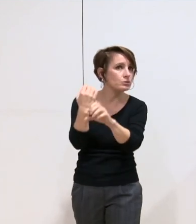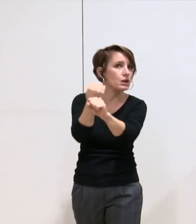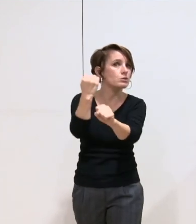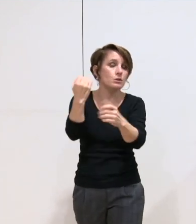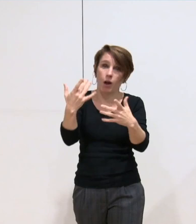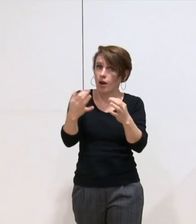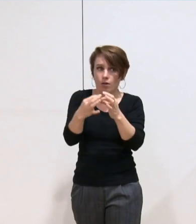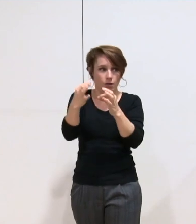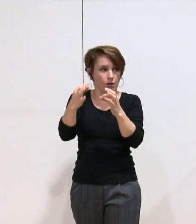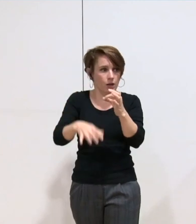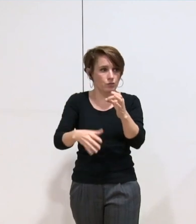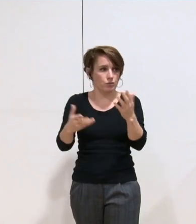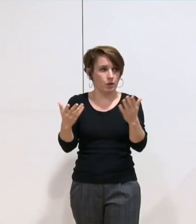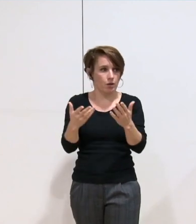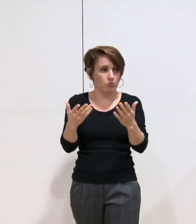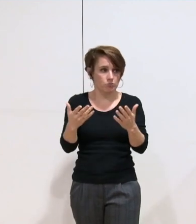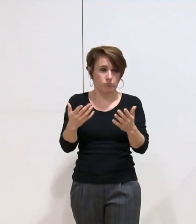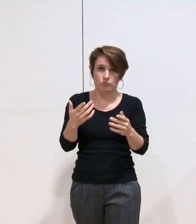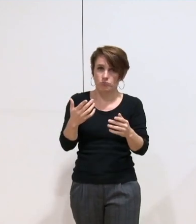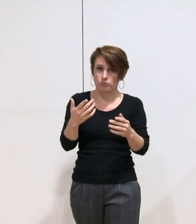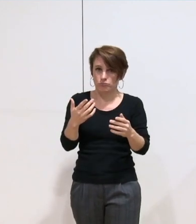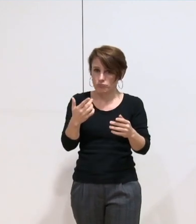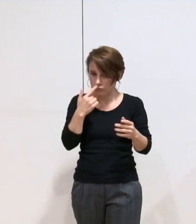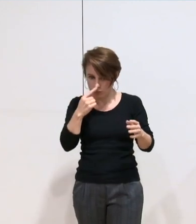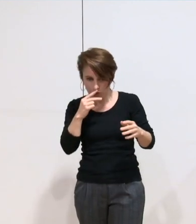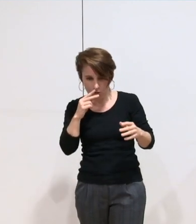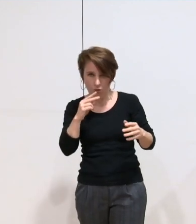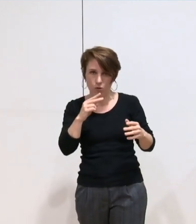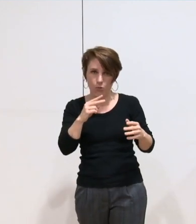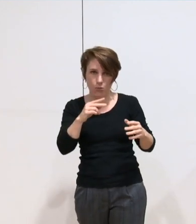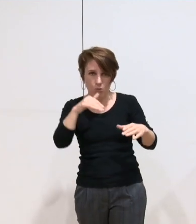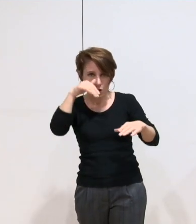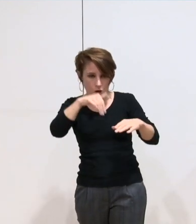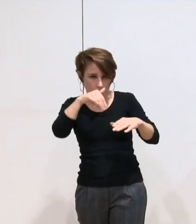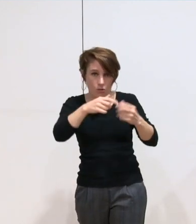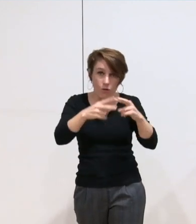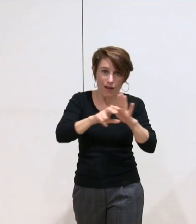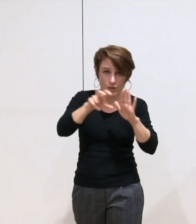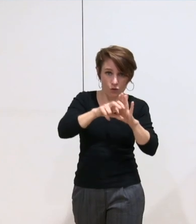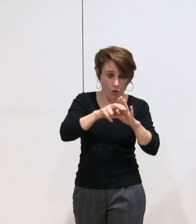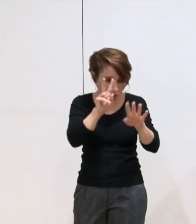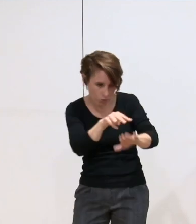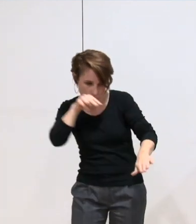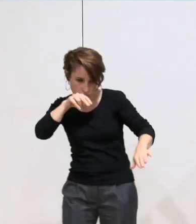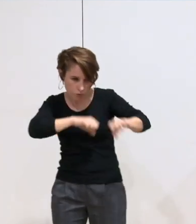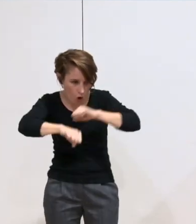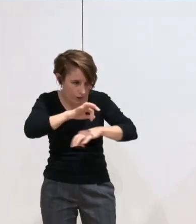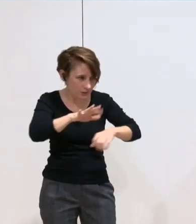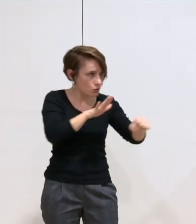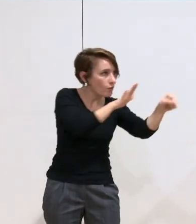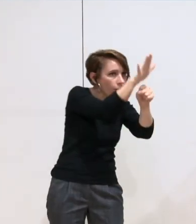d'éclairer sur les pratiques de la ville de Grenoble en termes de déplacements. Déplacements